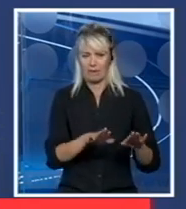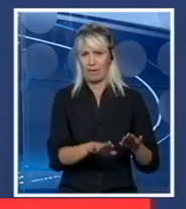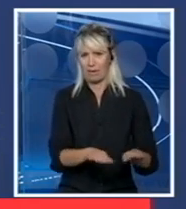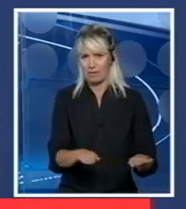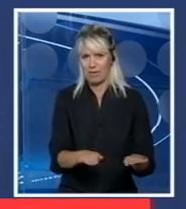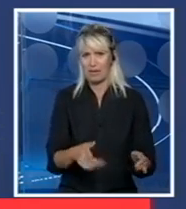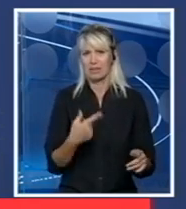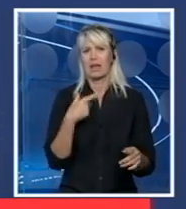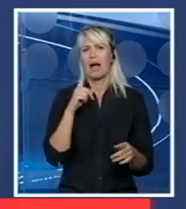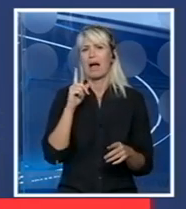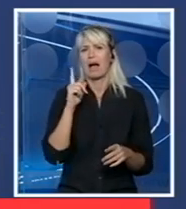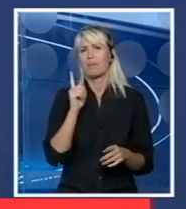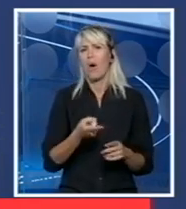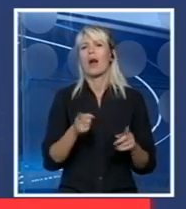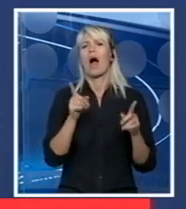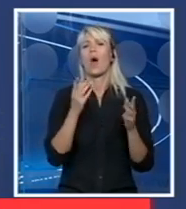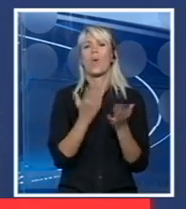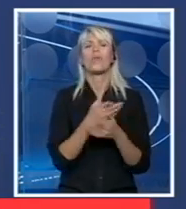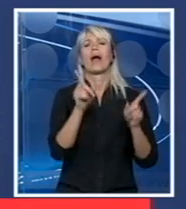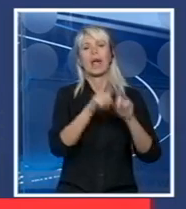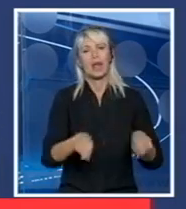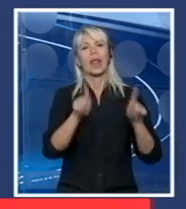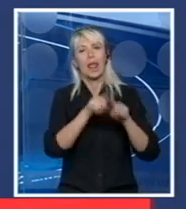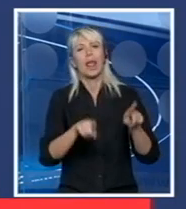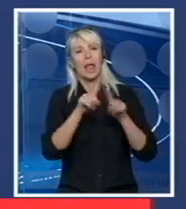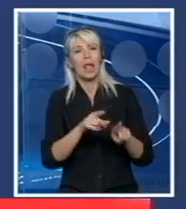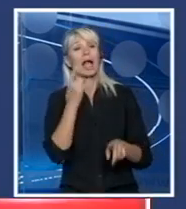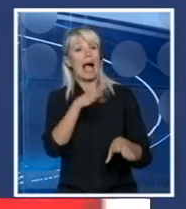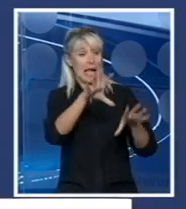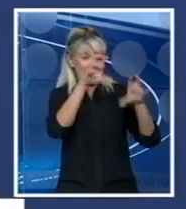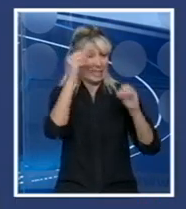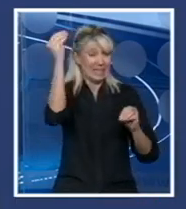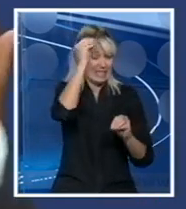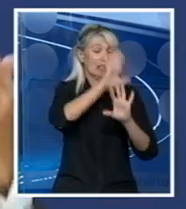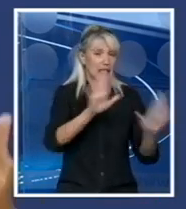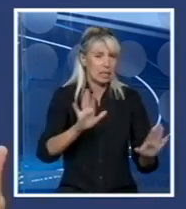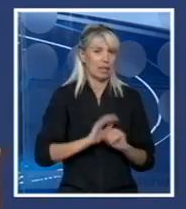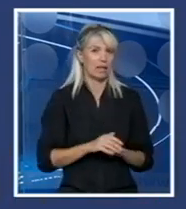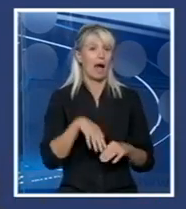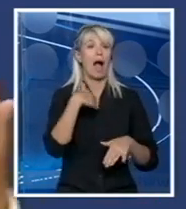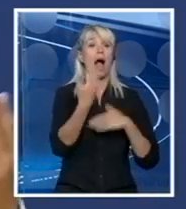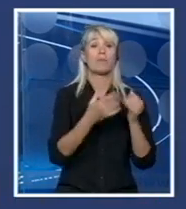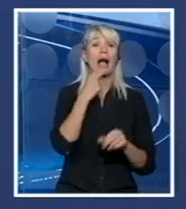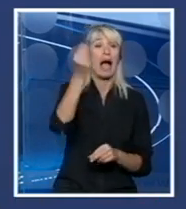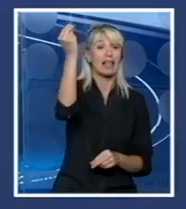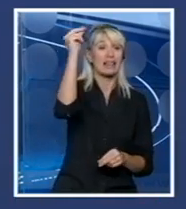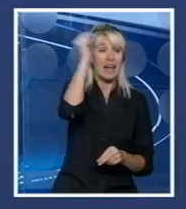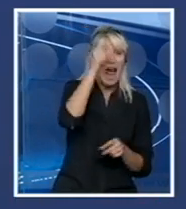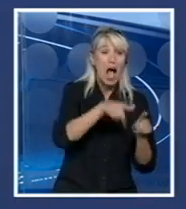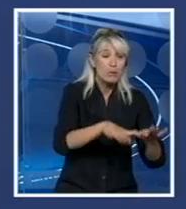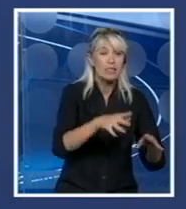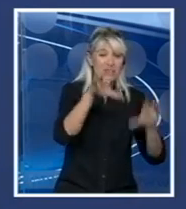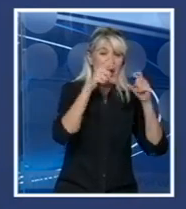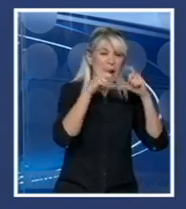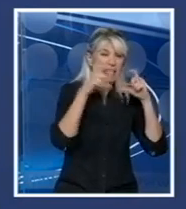potreba da im ponavljate, takvi su. I da mu ponavljate dok ne nauči. Onda kad dobro nauči, oni ju pominju po kući. Znate, to je jako dobar primer.